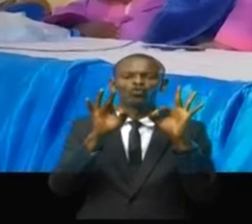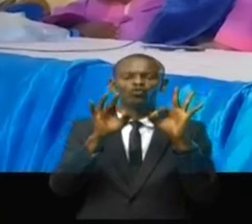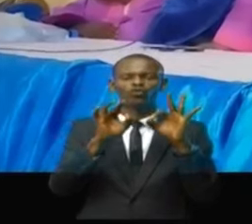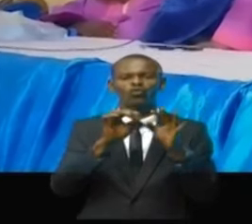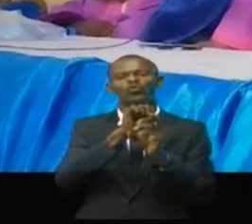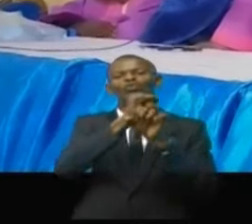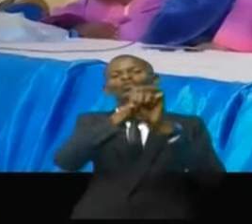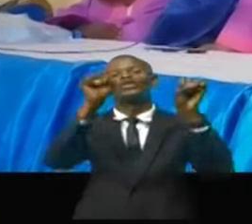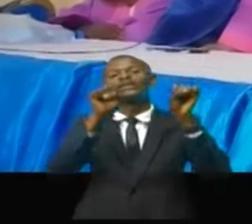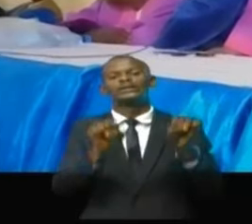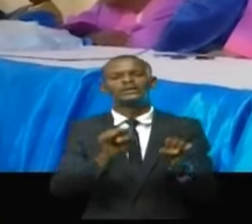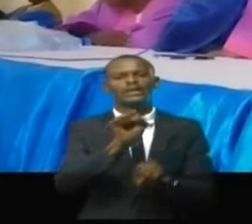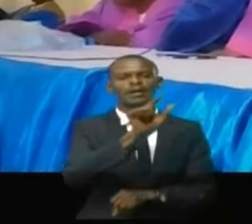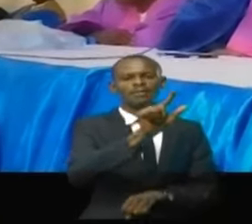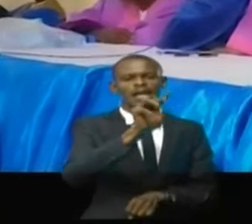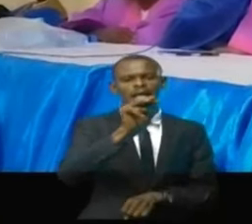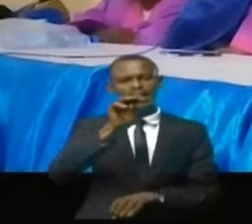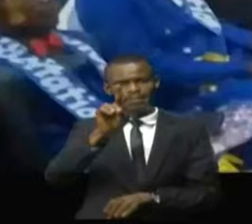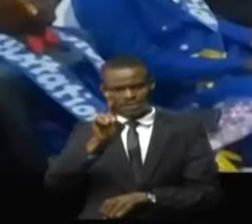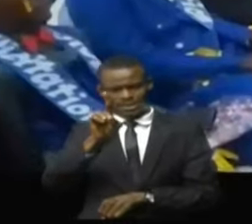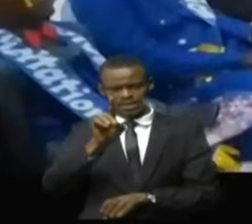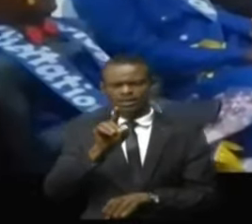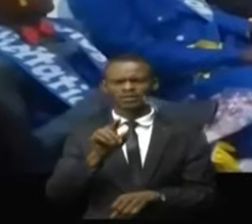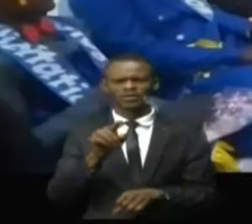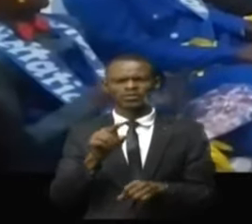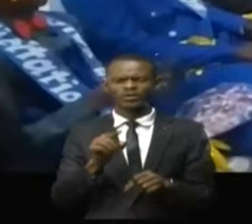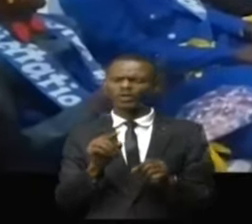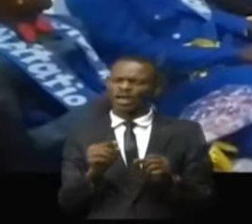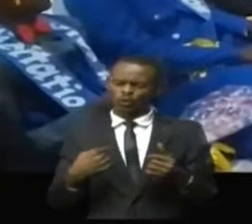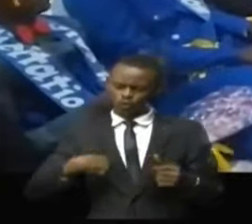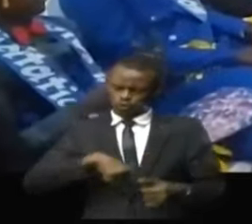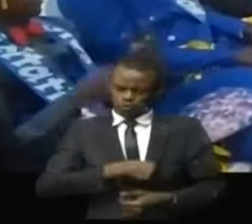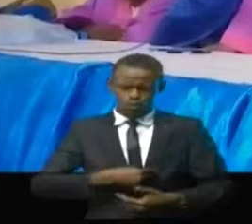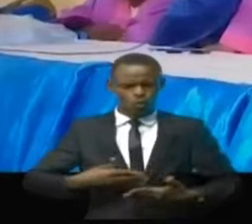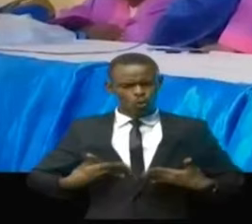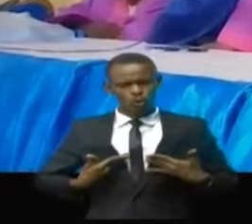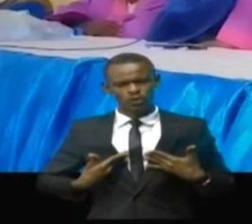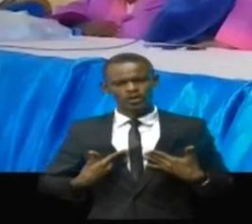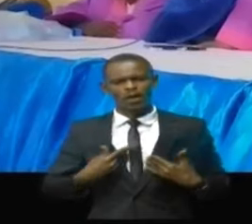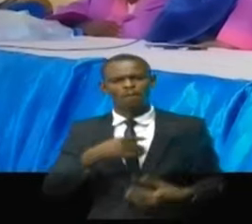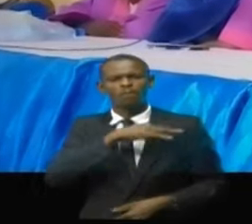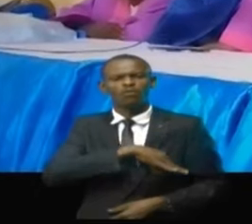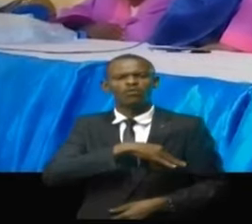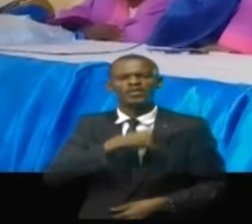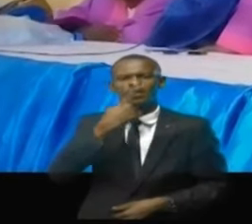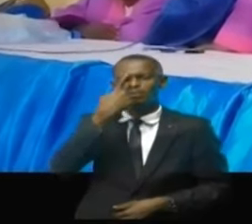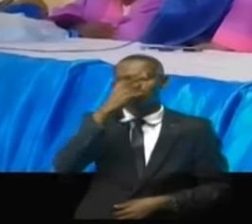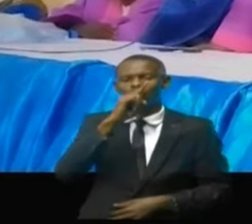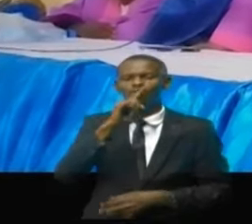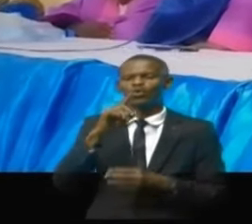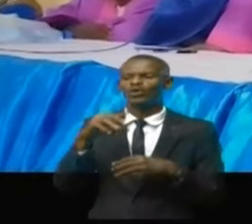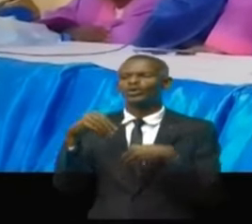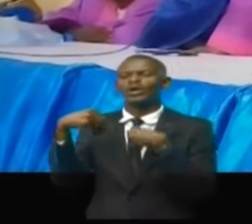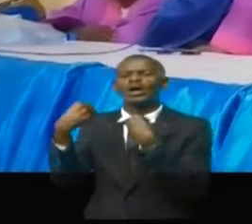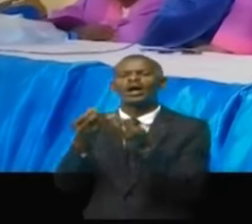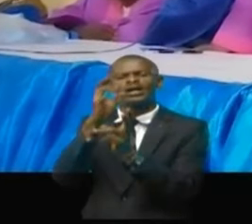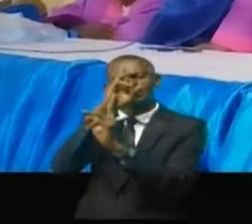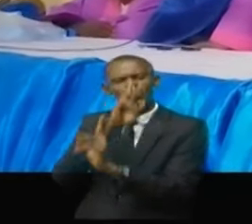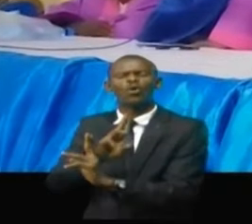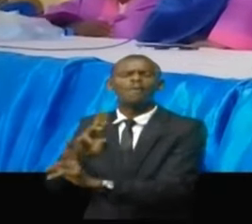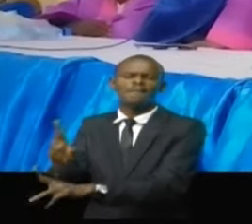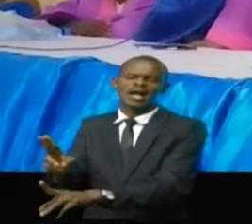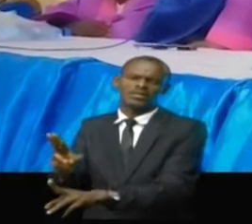académique de nous acquitter d'un devoir, celui de rendre les hommages et